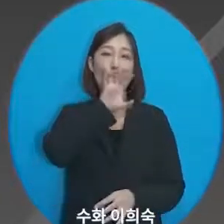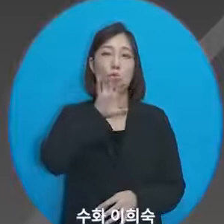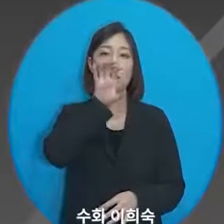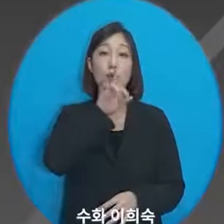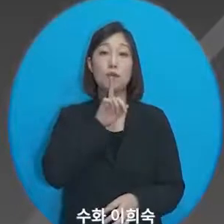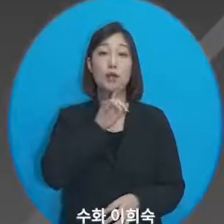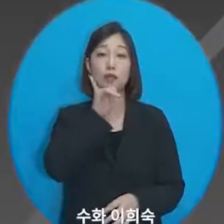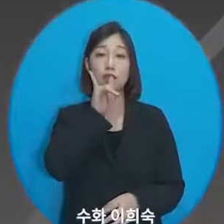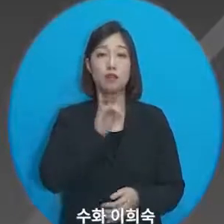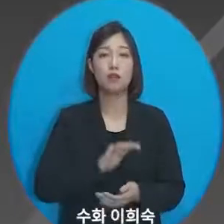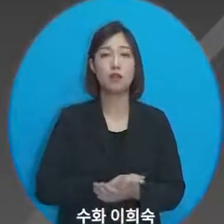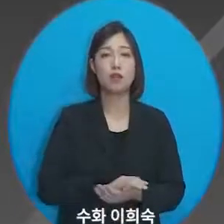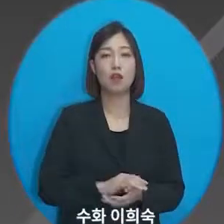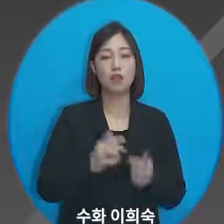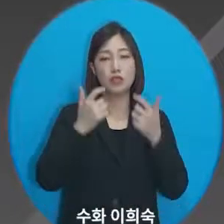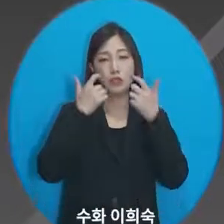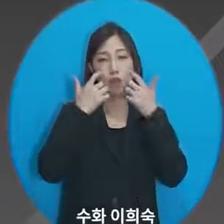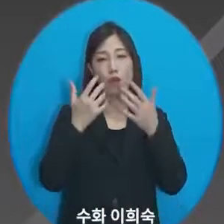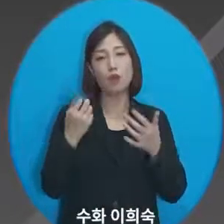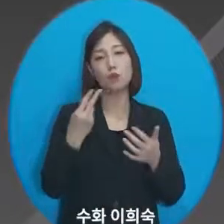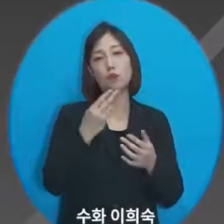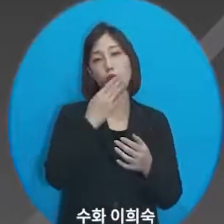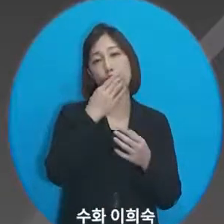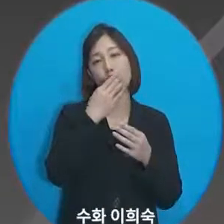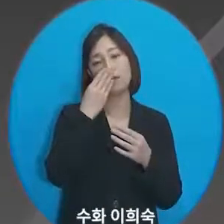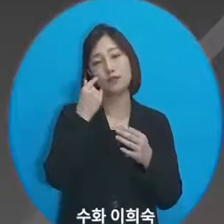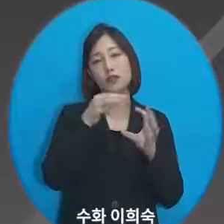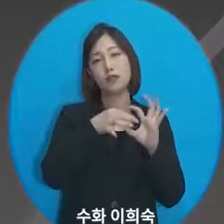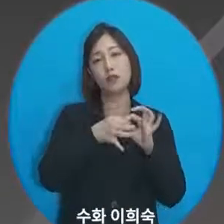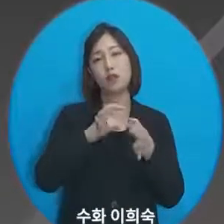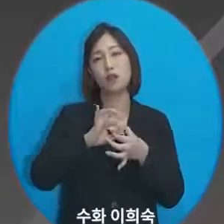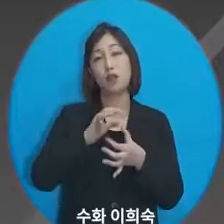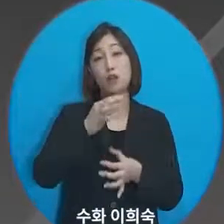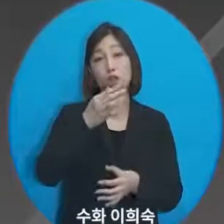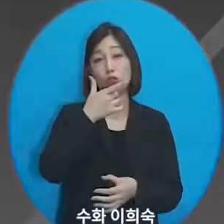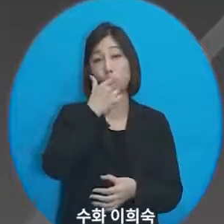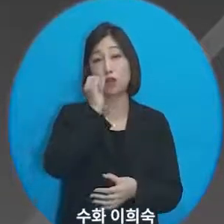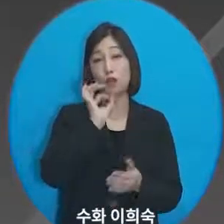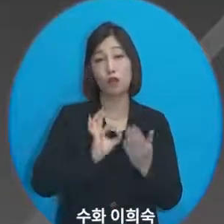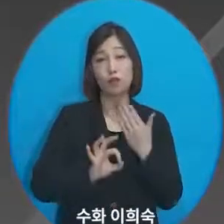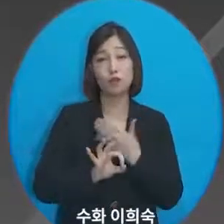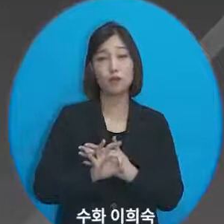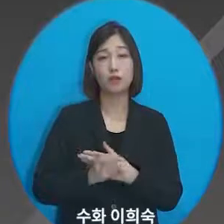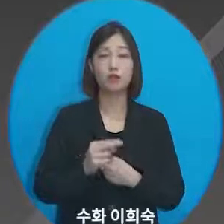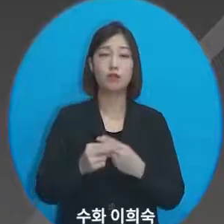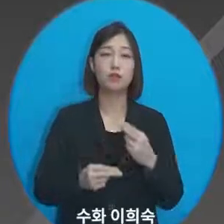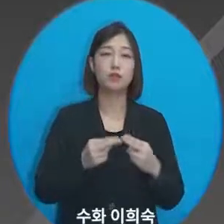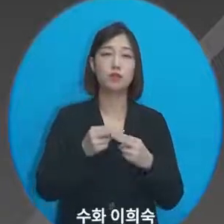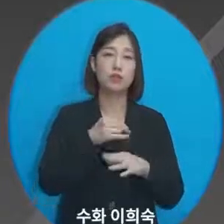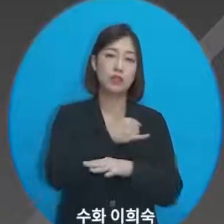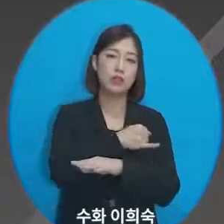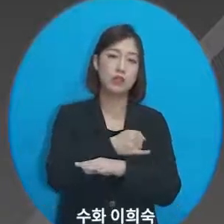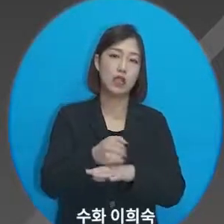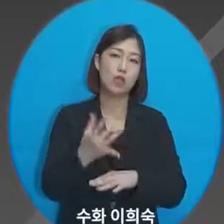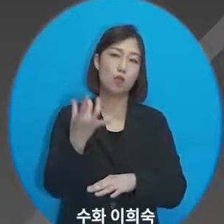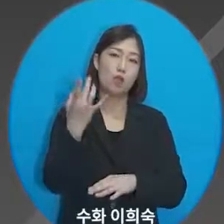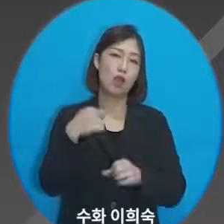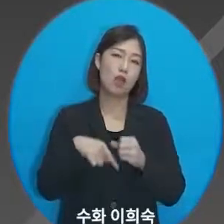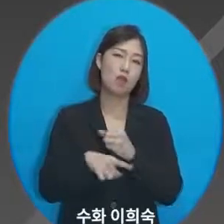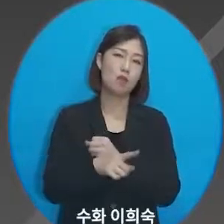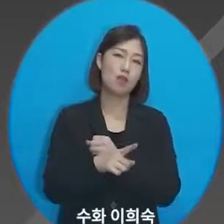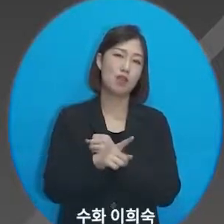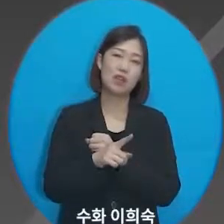정합성, 연결성 이런 것들이 안 되면 유니버설 디자인이라는 어떤 이런 것들이 좀 퇴색되기 마련입니다.